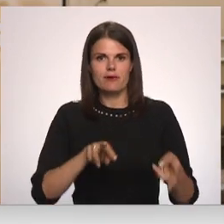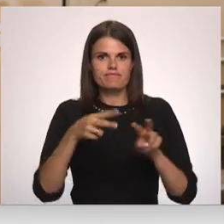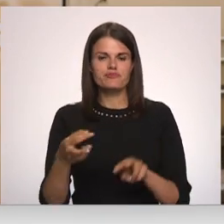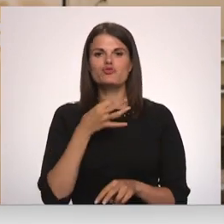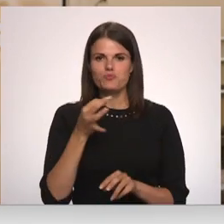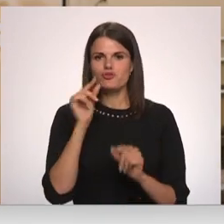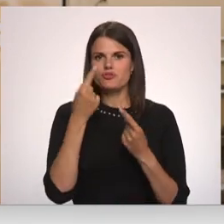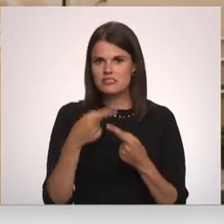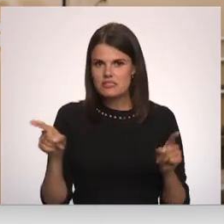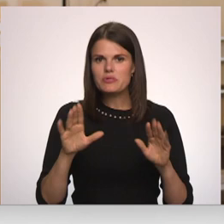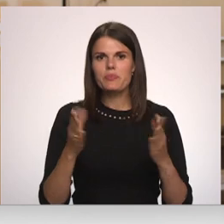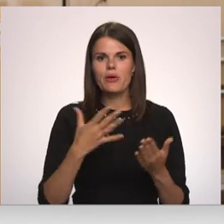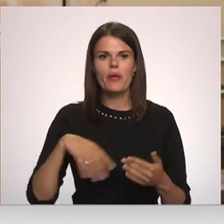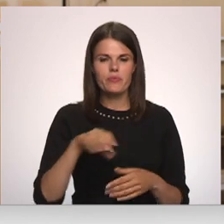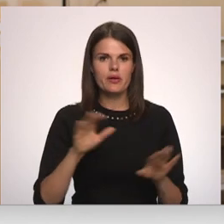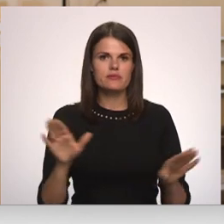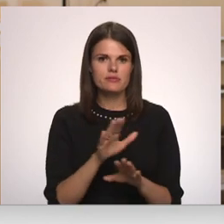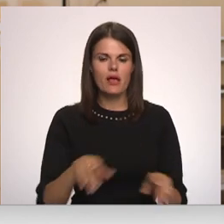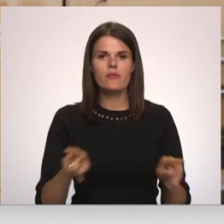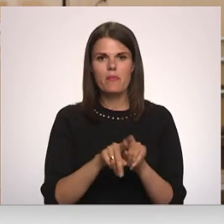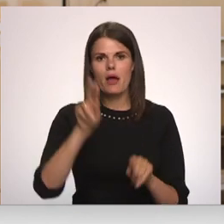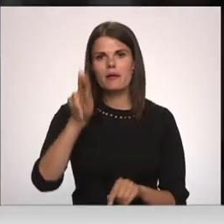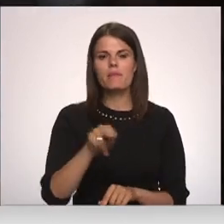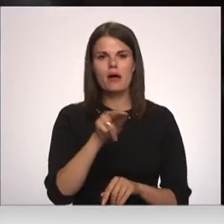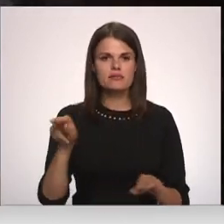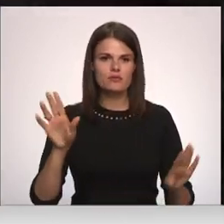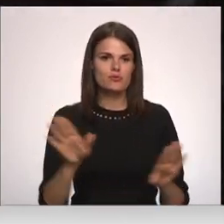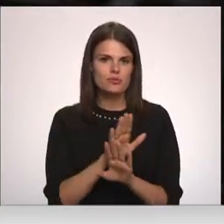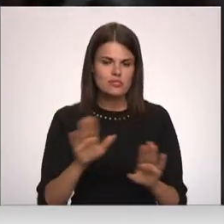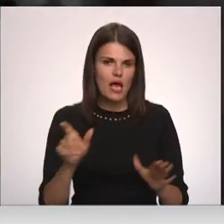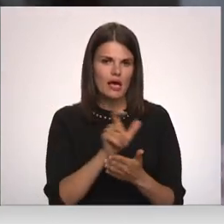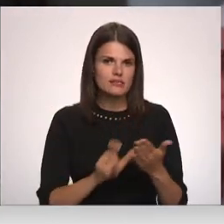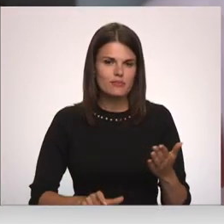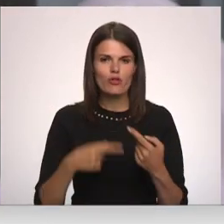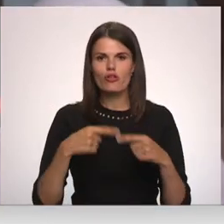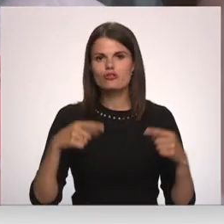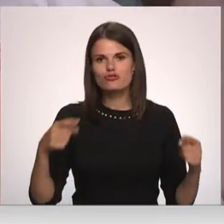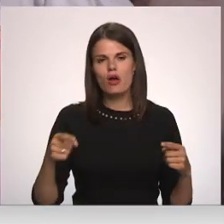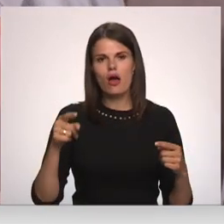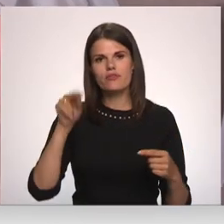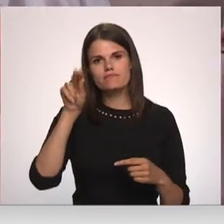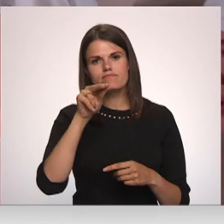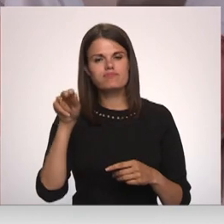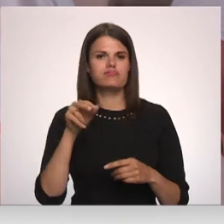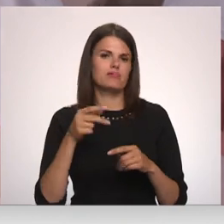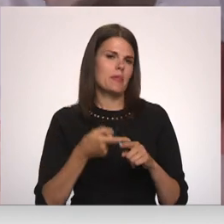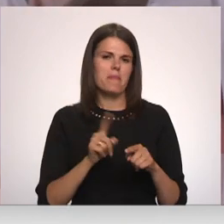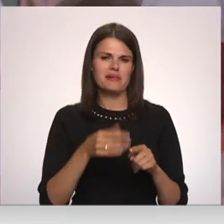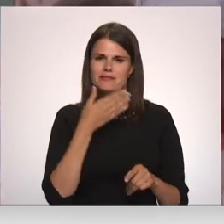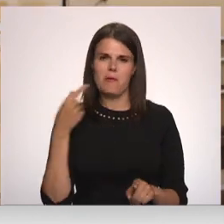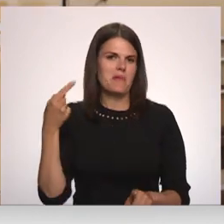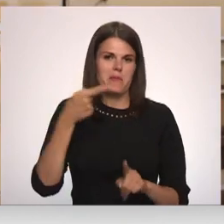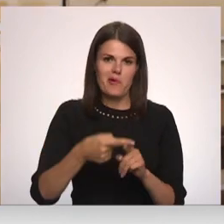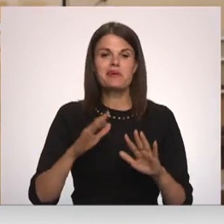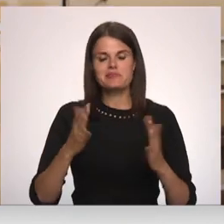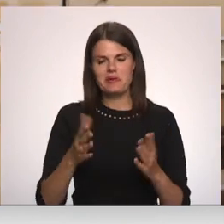bet mēs dziedam arī tā kā baznīcas dziesmas un dažādas garīgās dziesmas, tā kā nav tā, ka pirmo reizi kaut kas tāds, bet, protams,